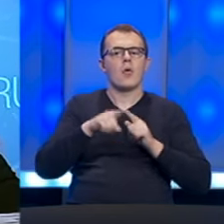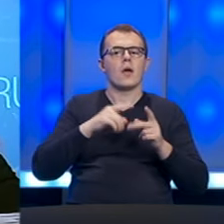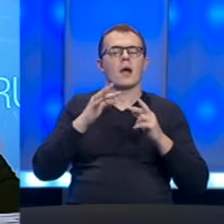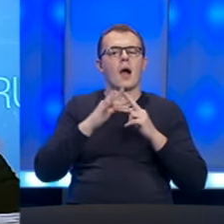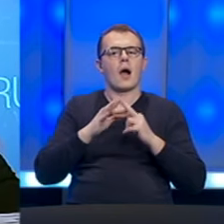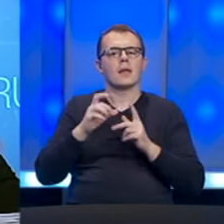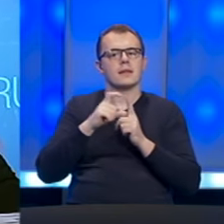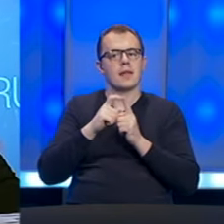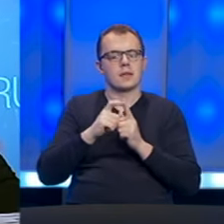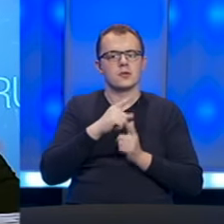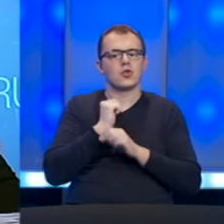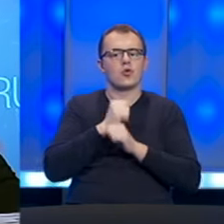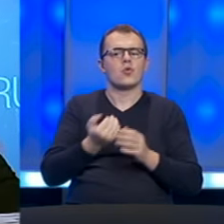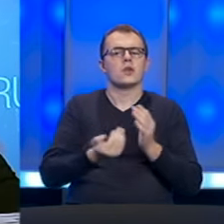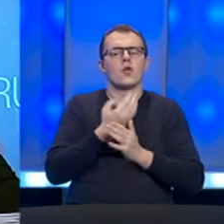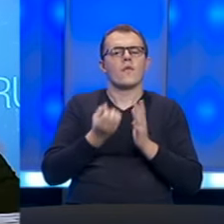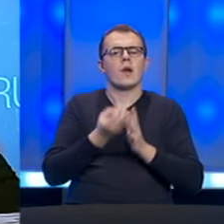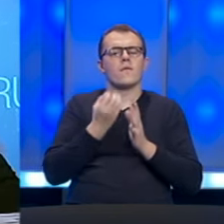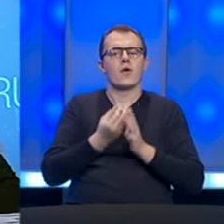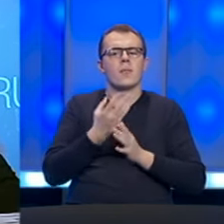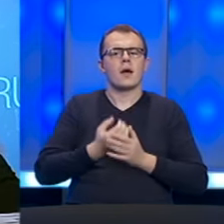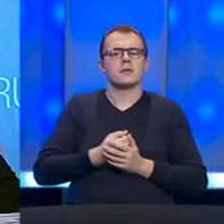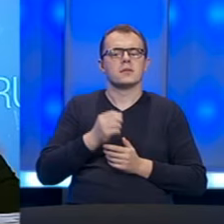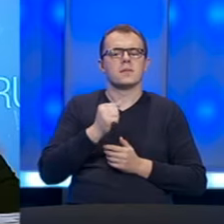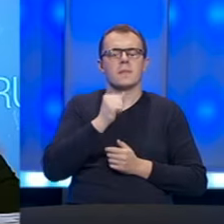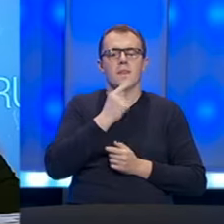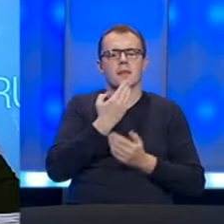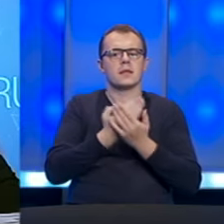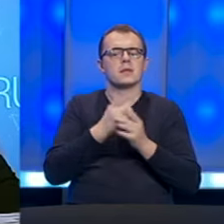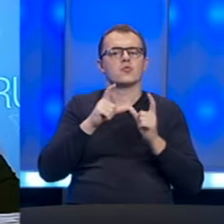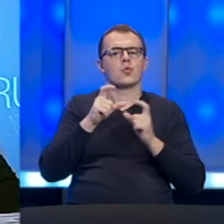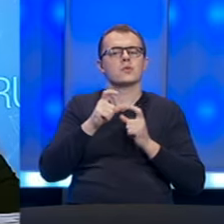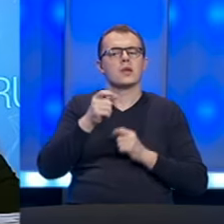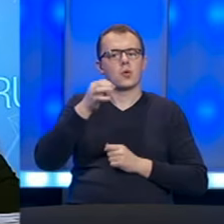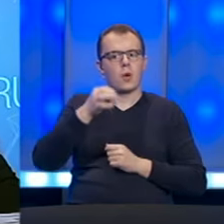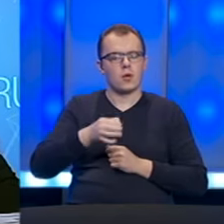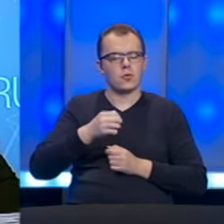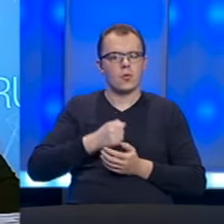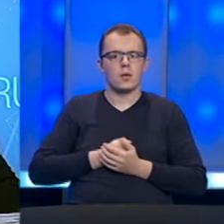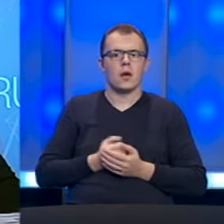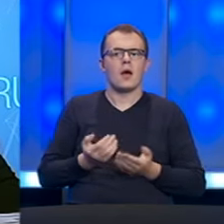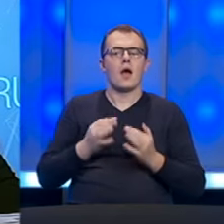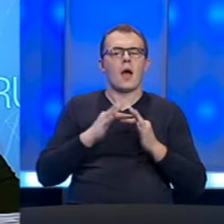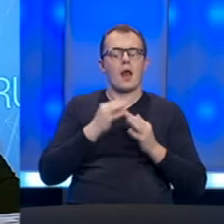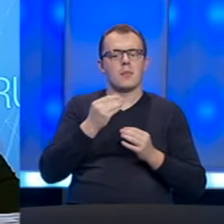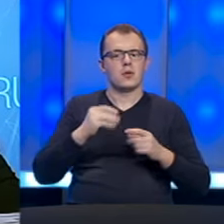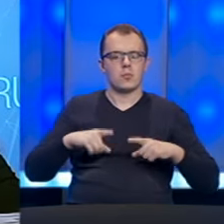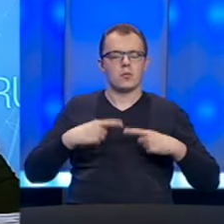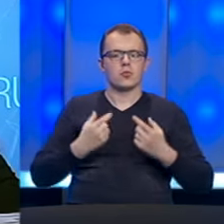Alem Dedić donosi najnovije informacije iz Unsko-sanskog kantona. Aleme, dobro